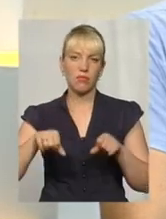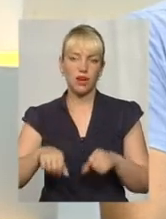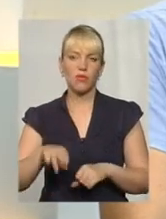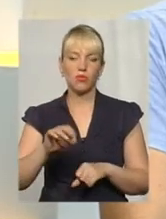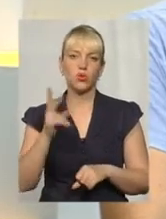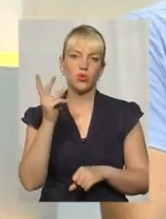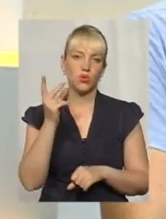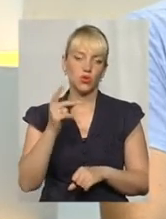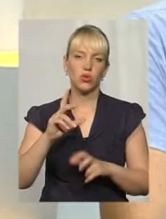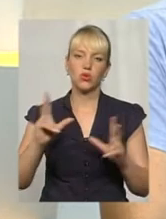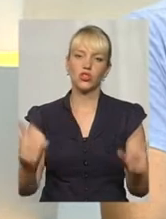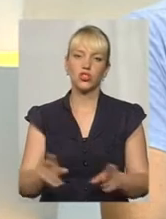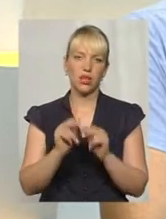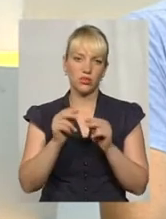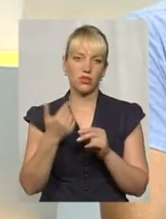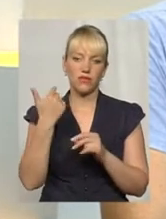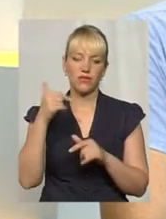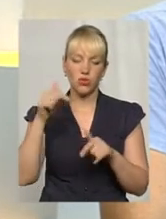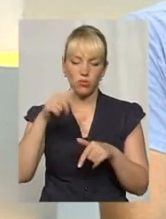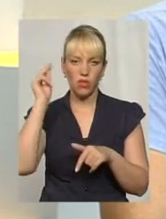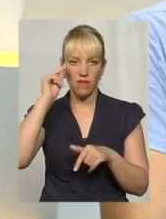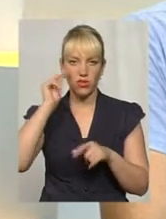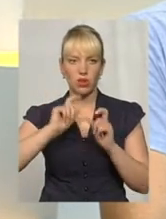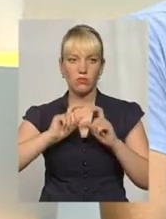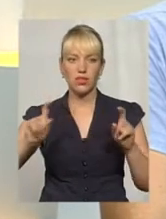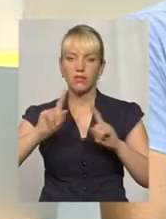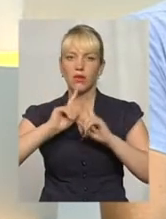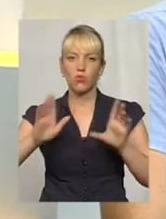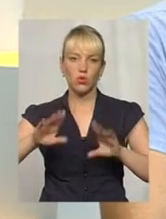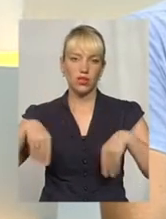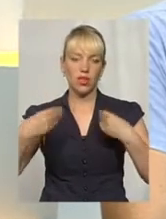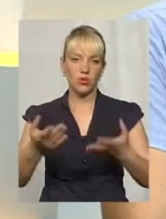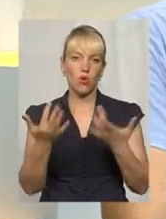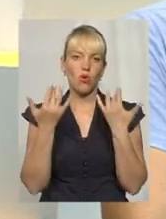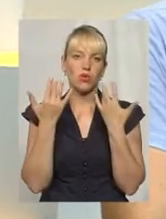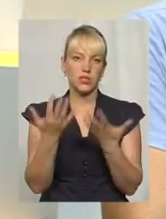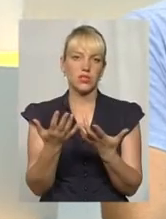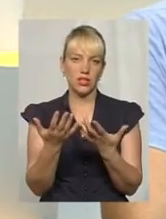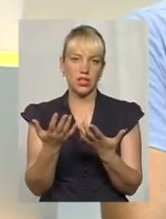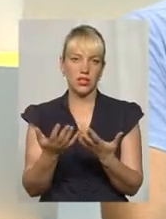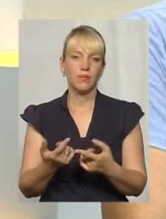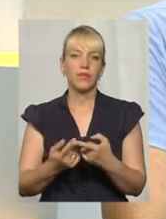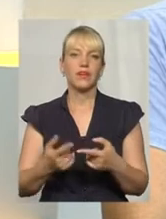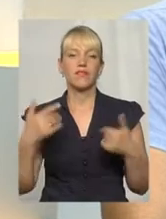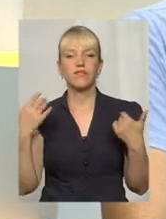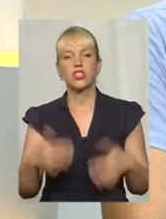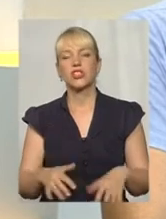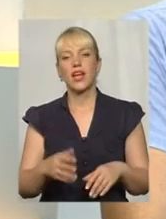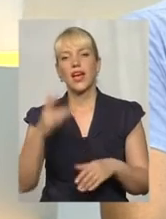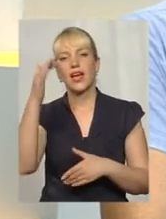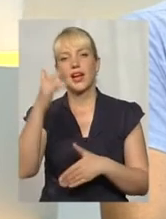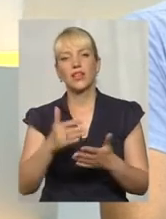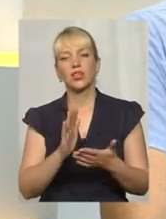другого шансу їй вже, на жаль, в цьому навчальному закладі не буде дано, оскільки уже рейтинг